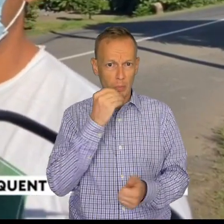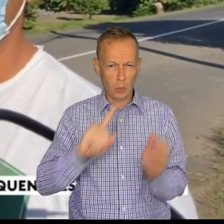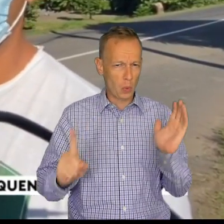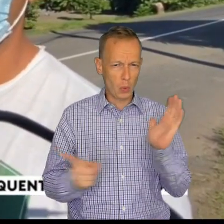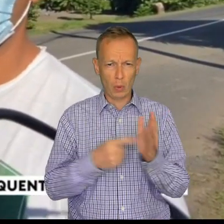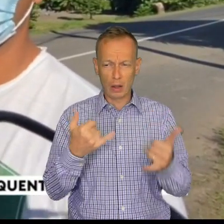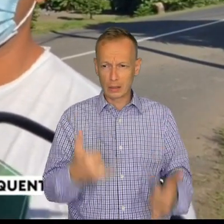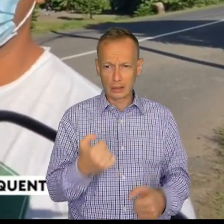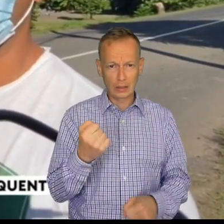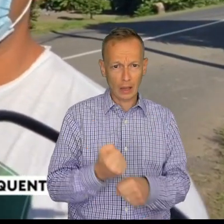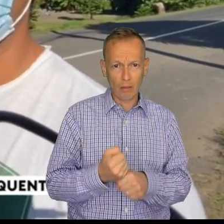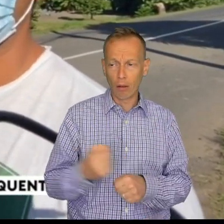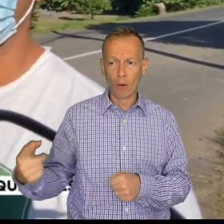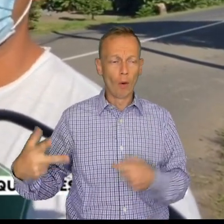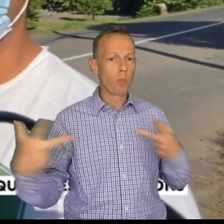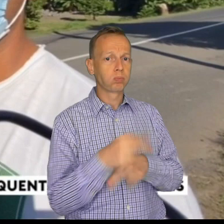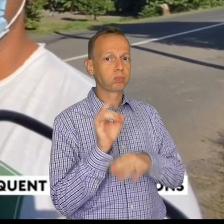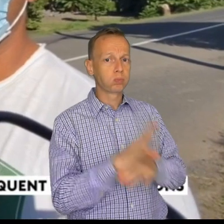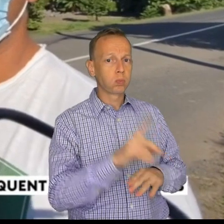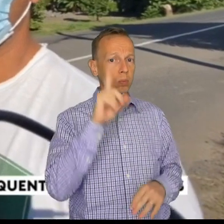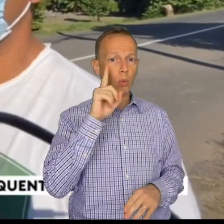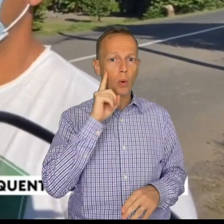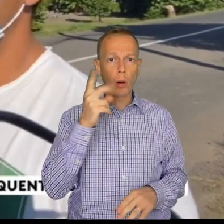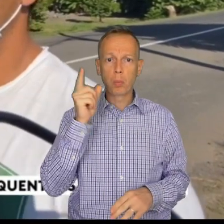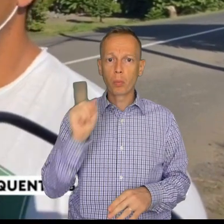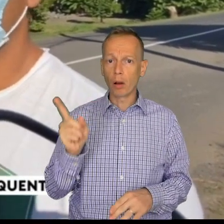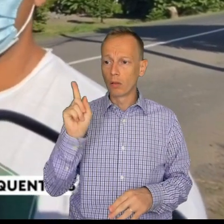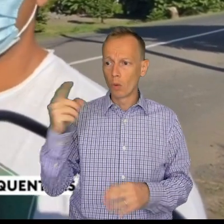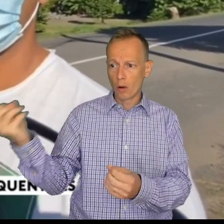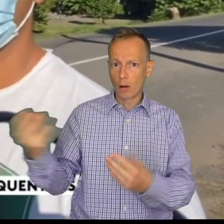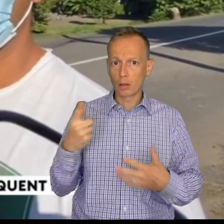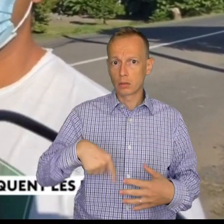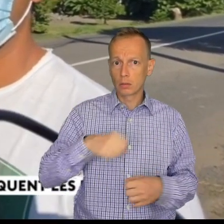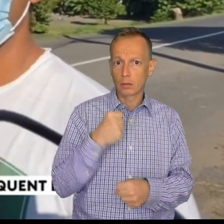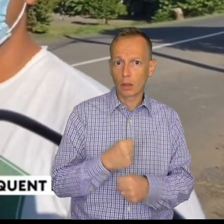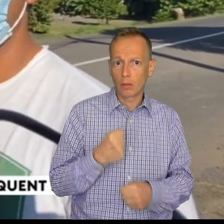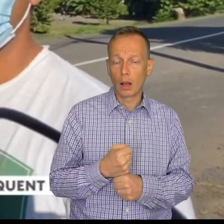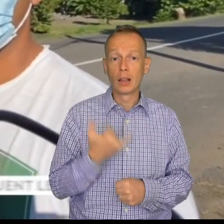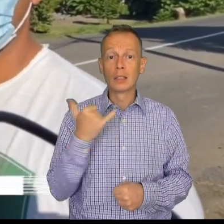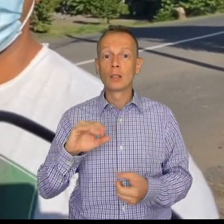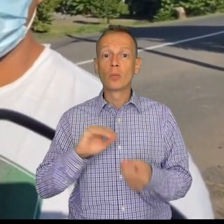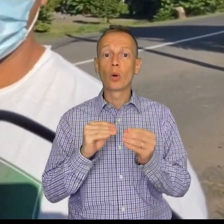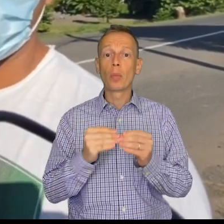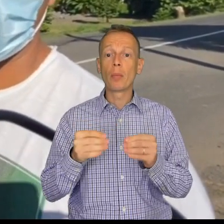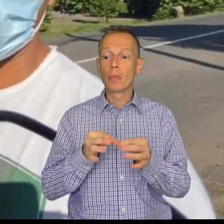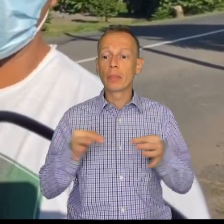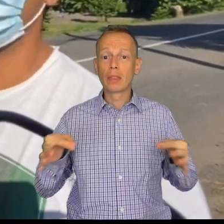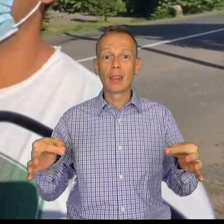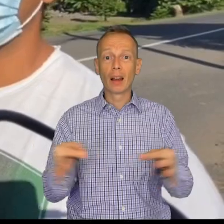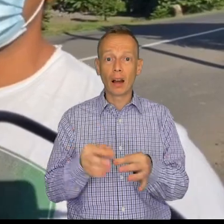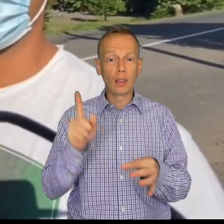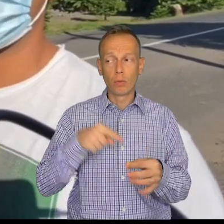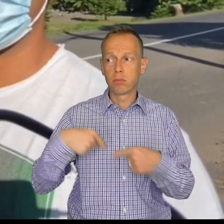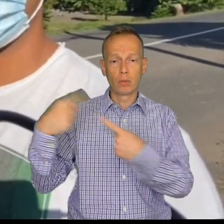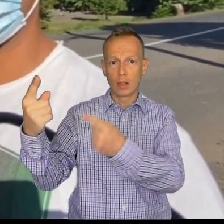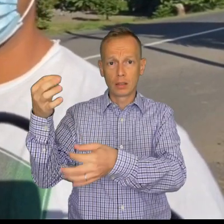on est dans notre droit. Donc on ne comprend pas pourquoi ils viennent bloquer. Tout ce qu'on leur demande, c'est de ne pas empêcher les gens de travailler. S'il y a un problème foncier dans le fond, c'est de